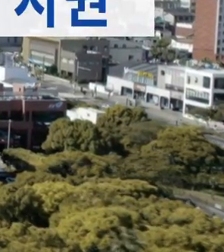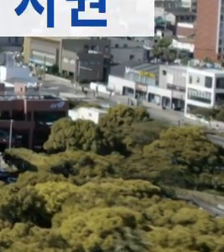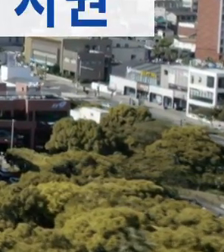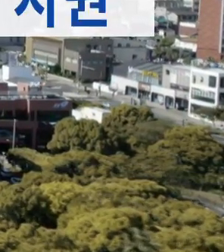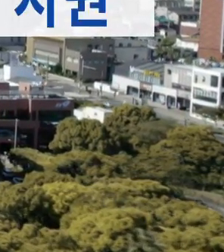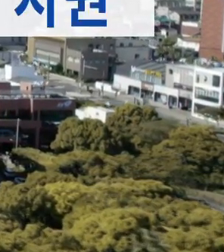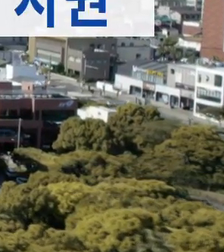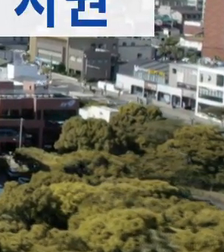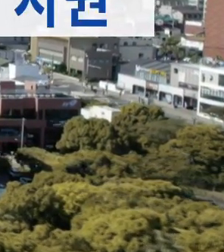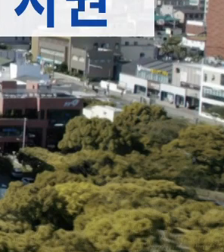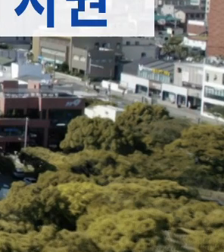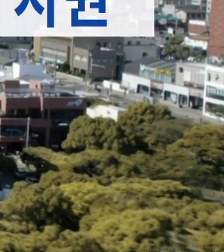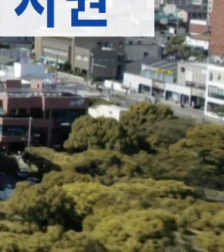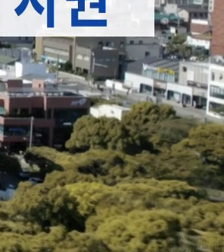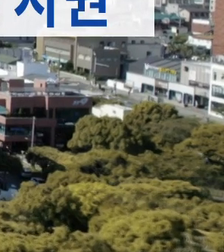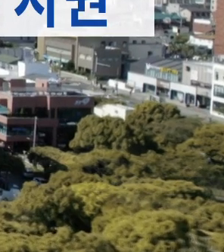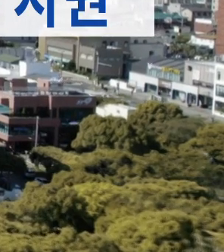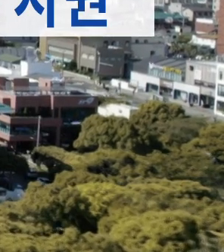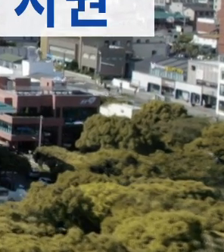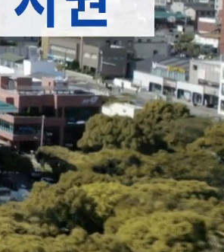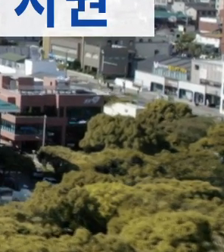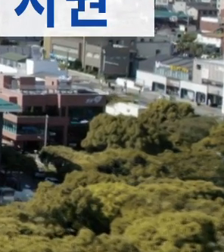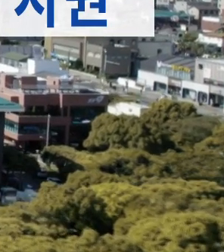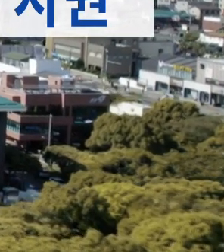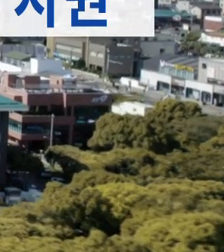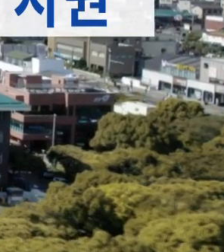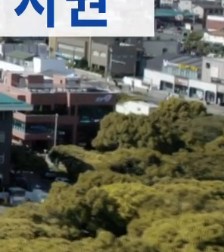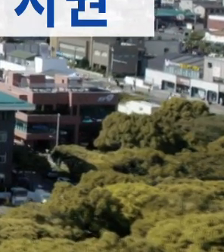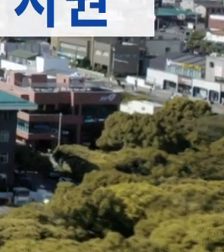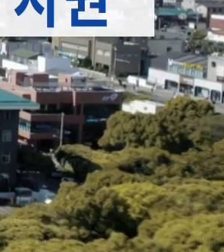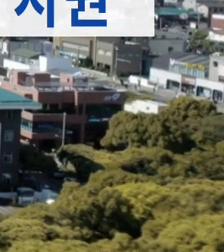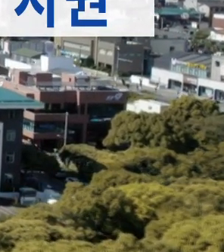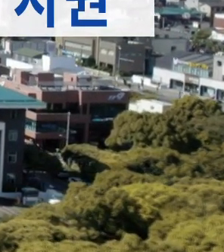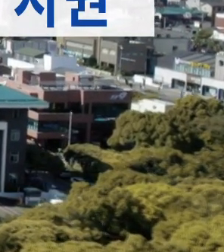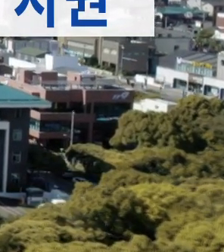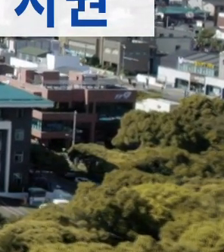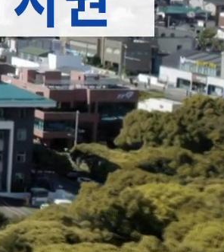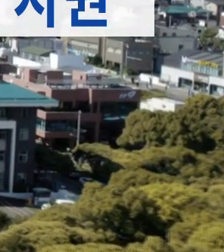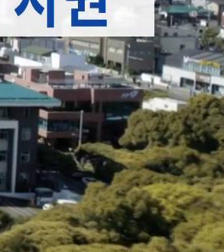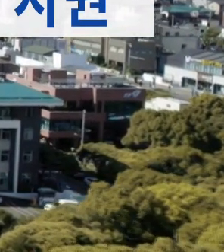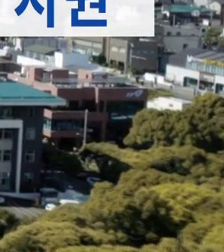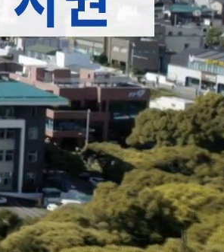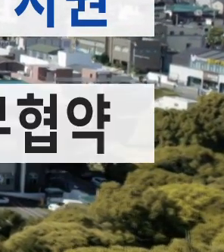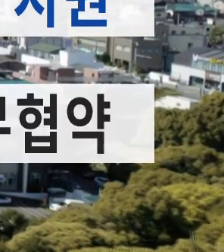제주형 혁신성장기업 육성 지원 사업 참여 기업을 오는 21일까지 모집합니다.